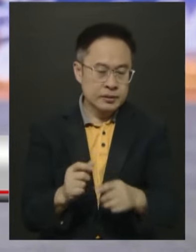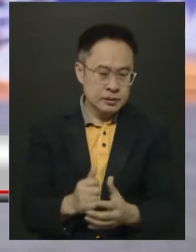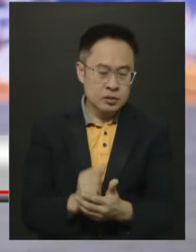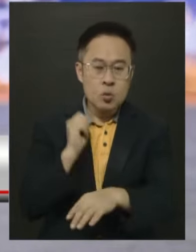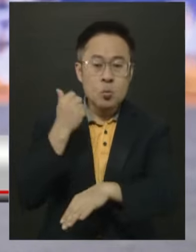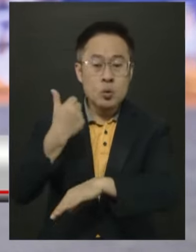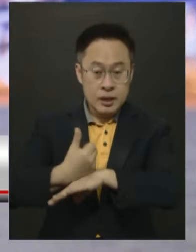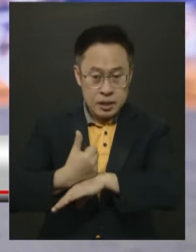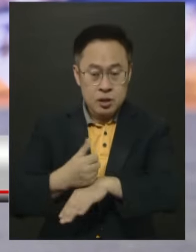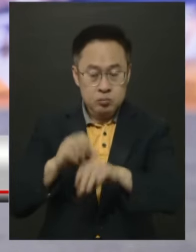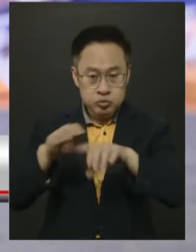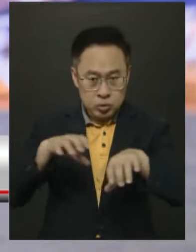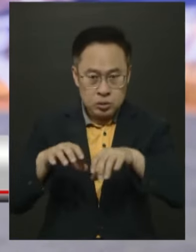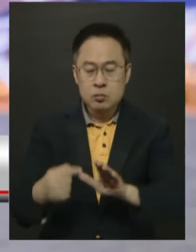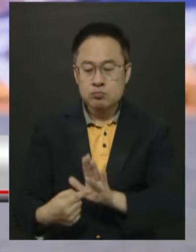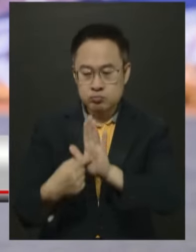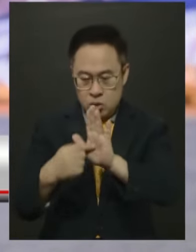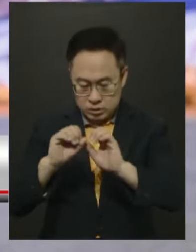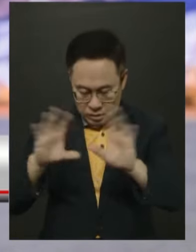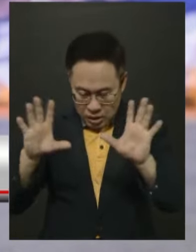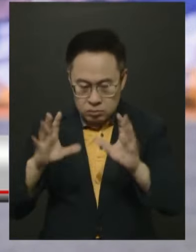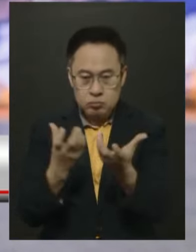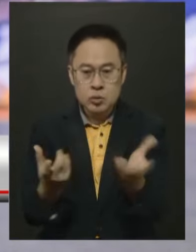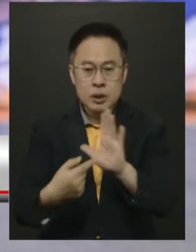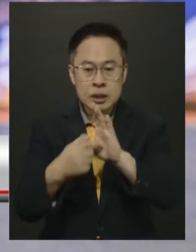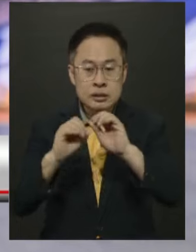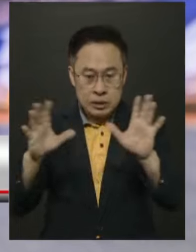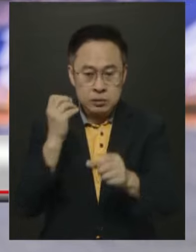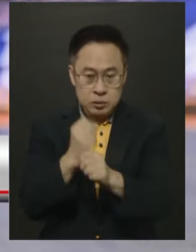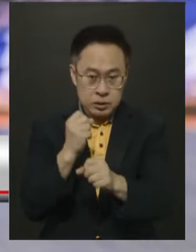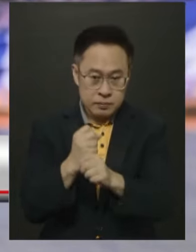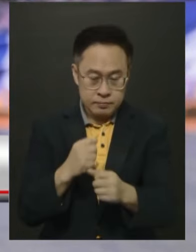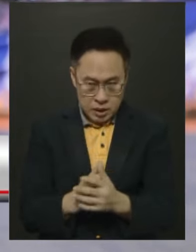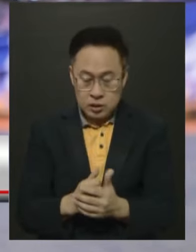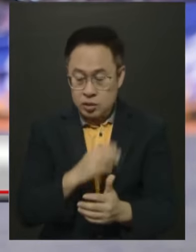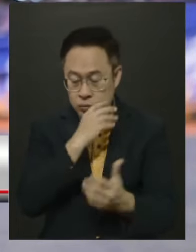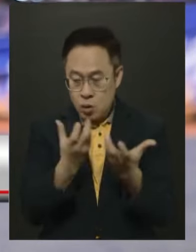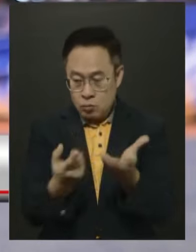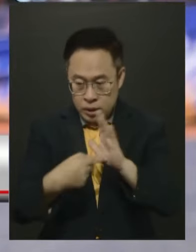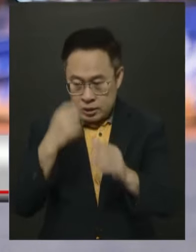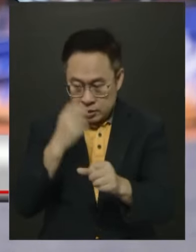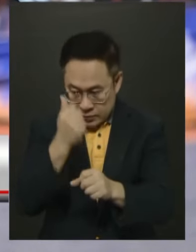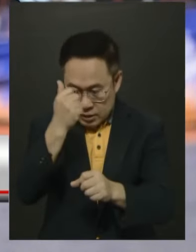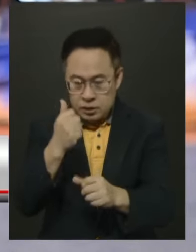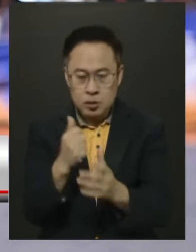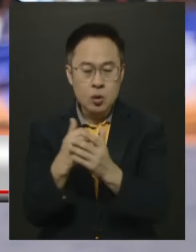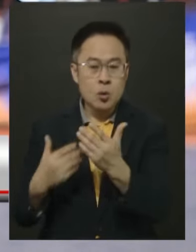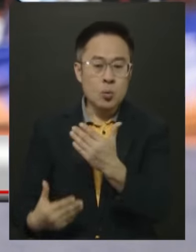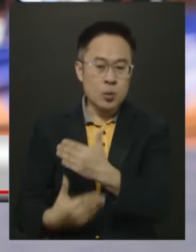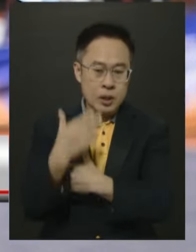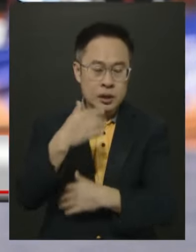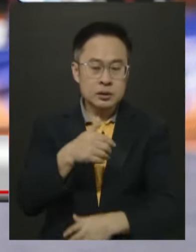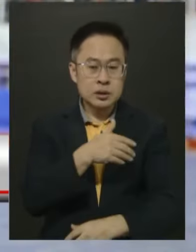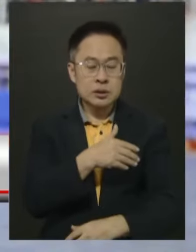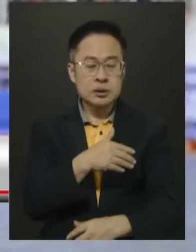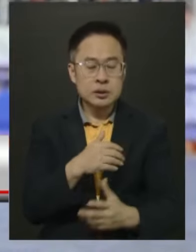าต้องพิสูจน์กับผลงานในสนามซึ่งก็ทำได้ดีมากนะคะมีความฟิตที่ดีน่าจะ